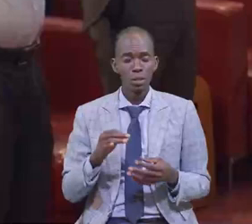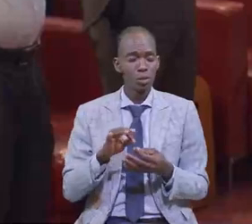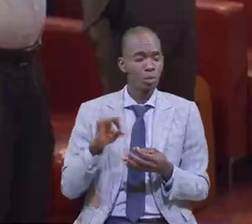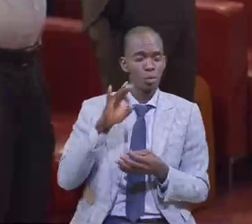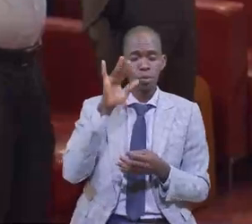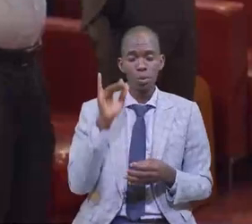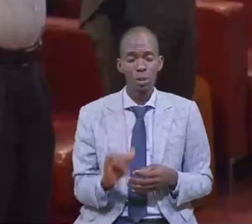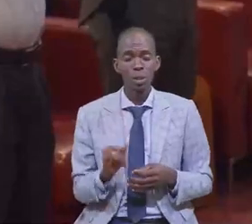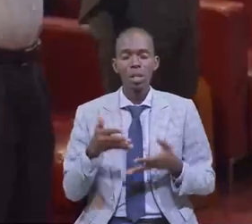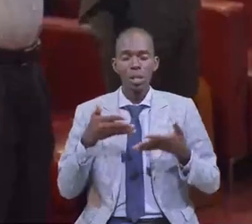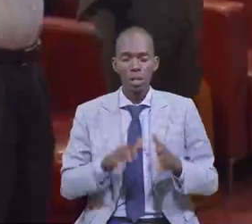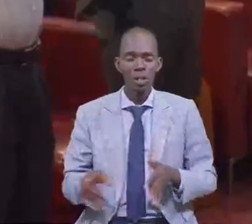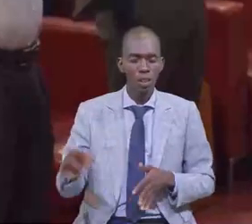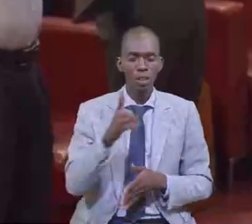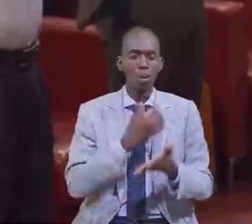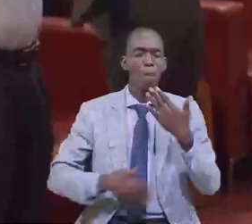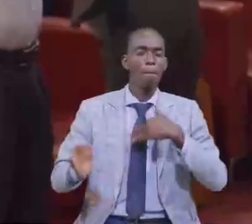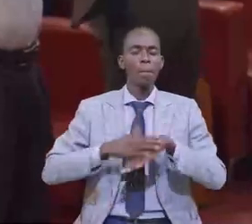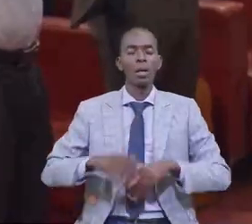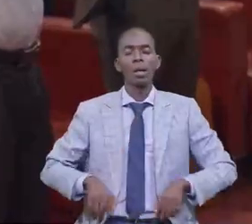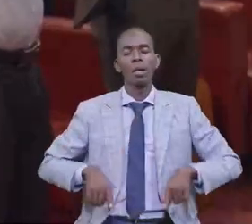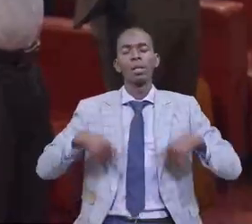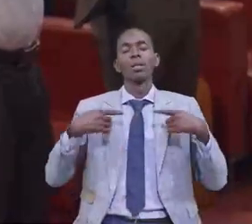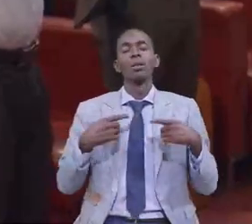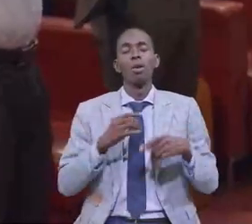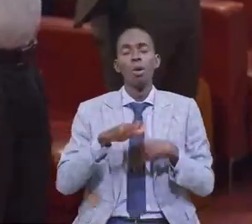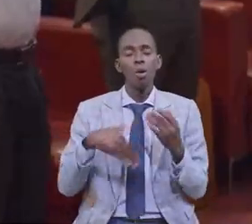Et spirituellement, qu'ils reprennent